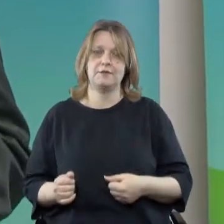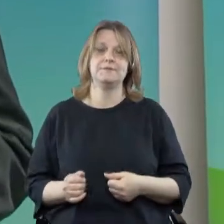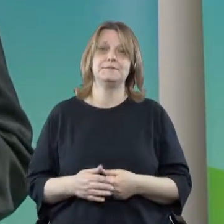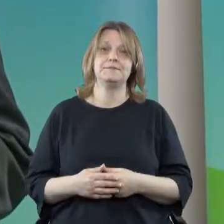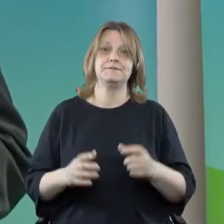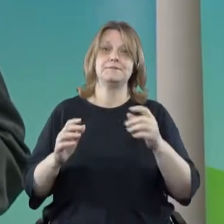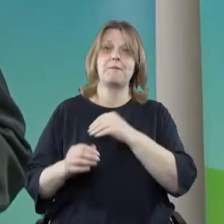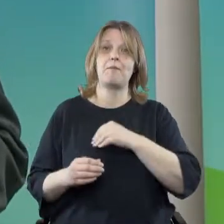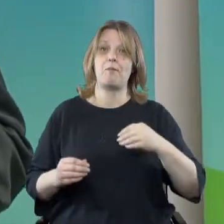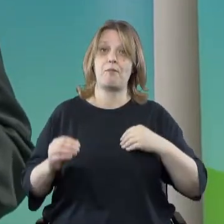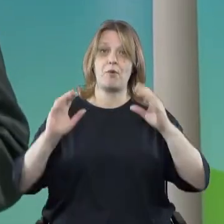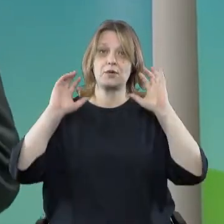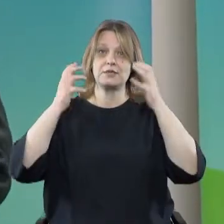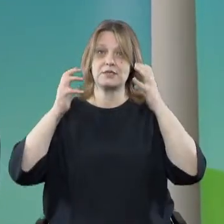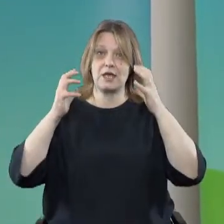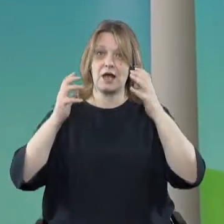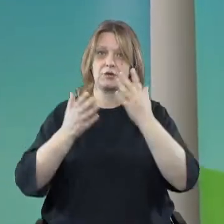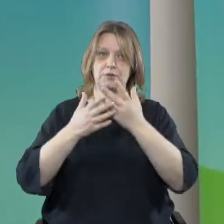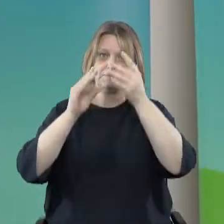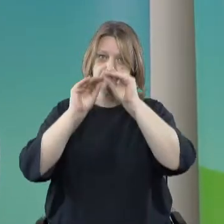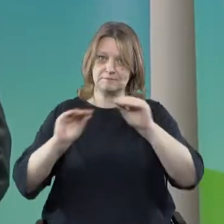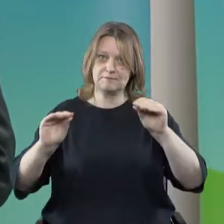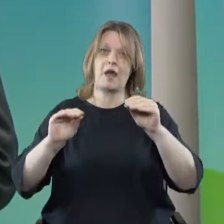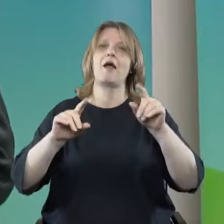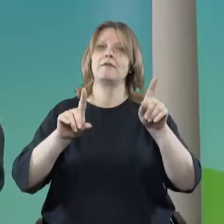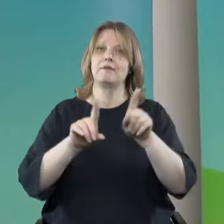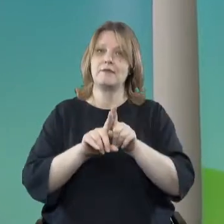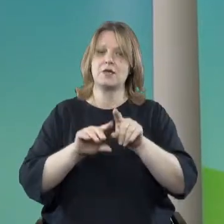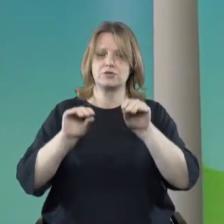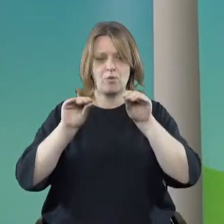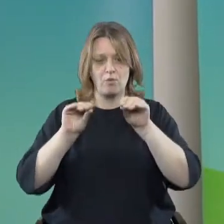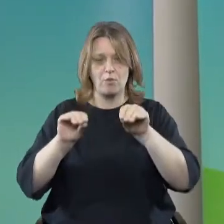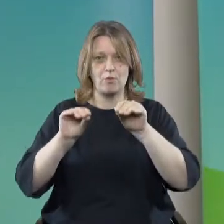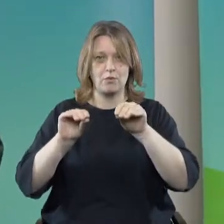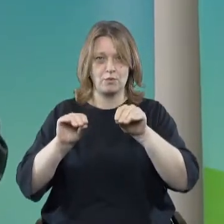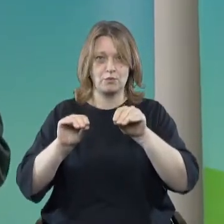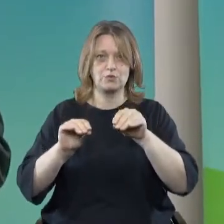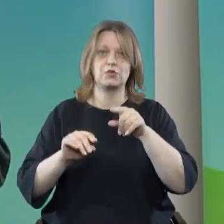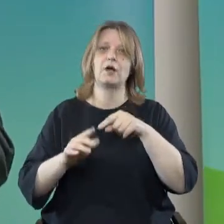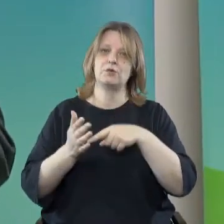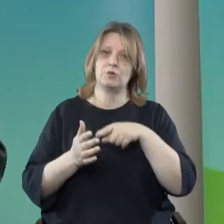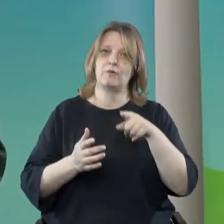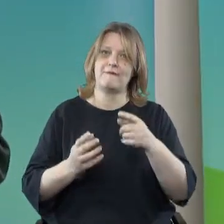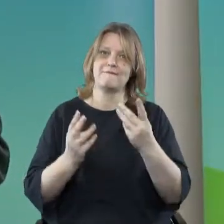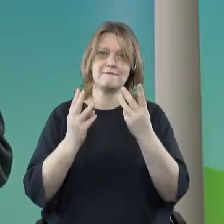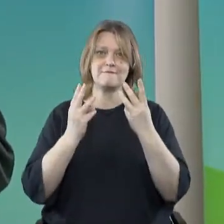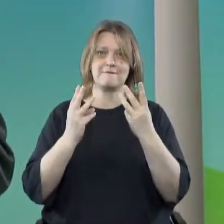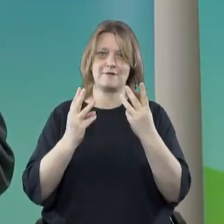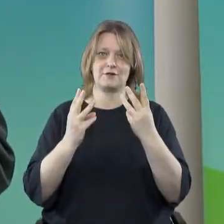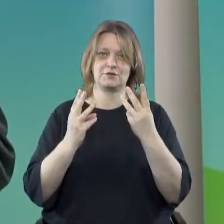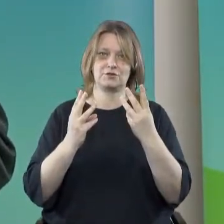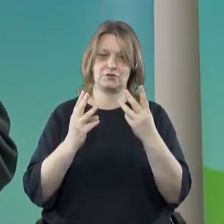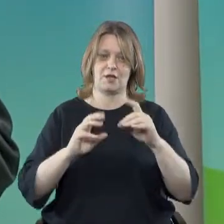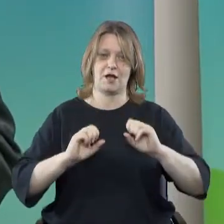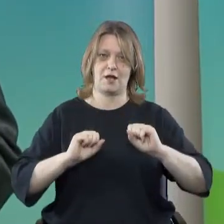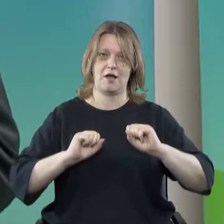Polskie Radio nie tylko informuje, ale również edukuje. I to jest właśnie bardzo ważna